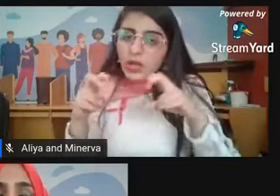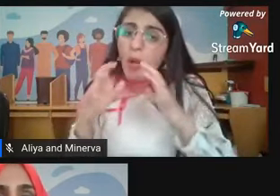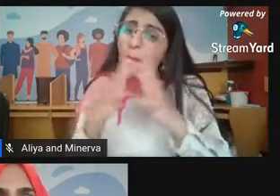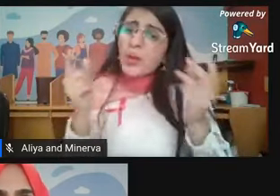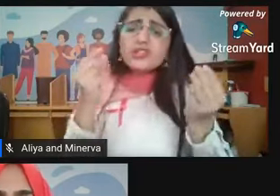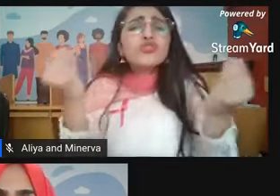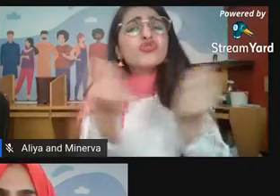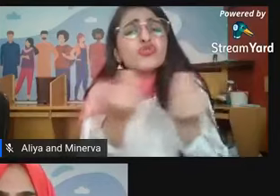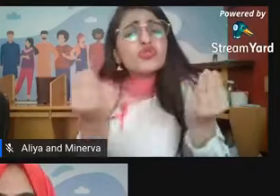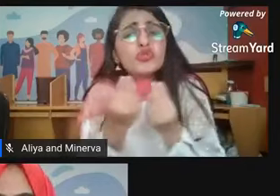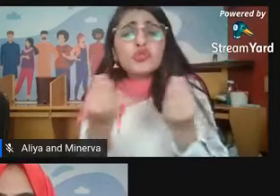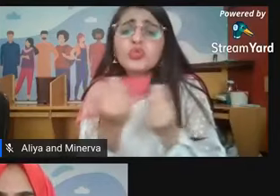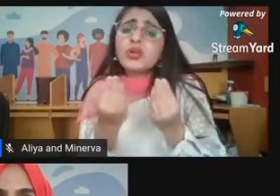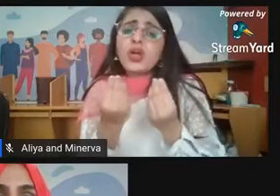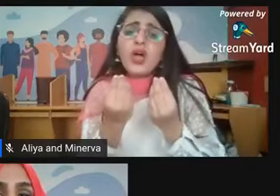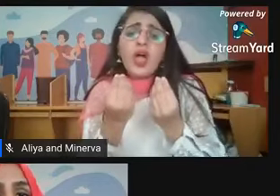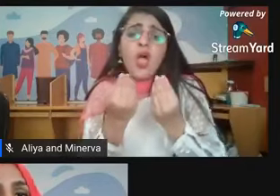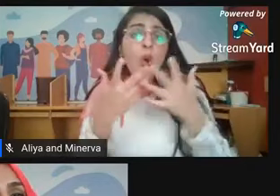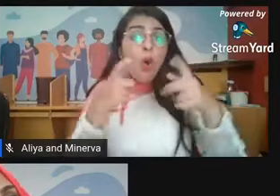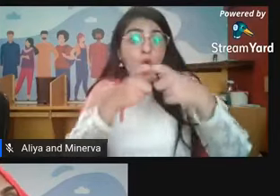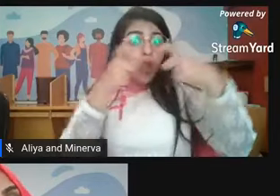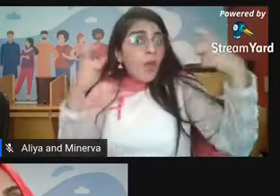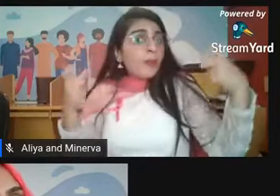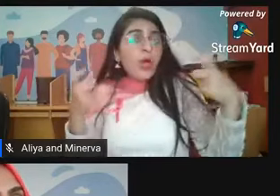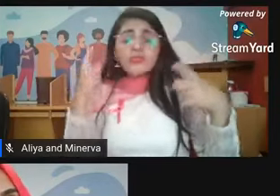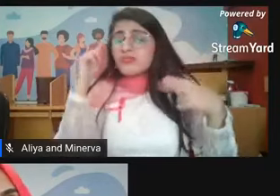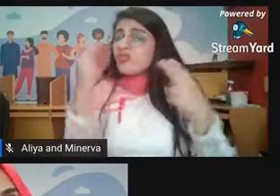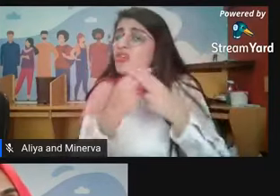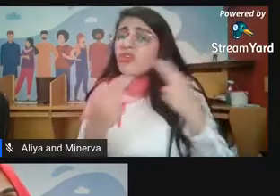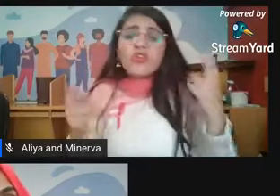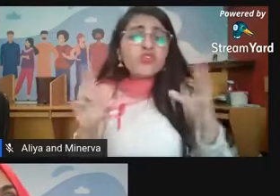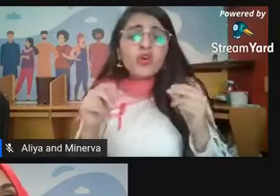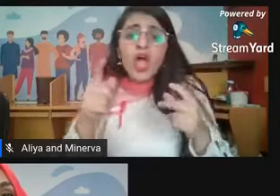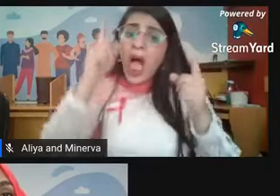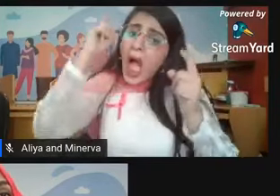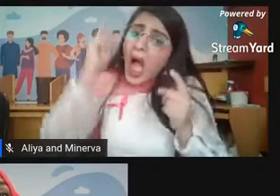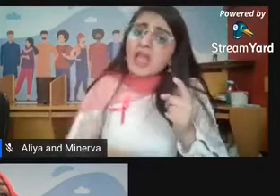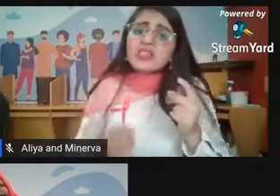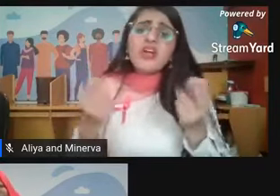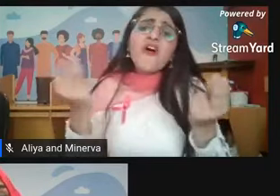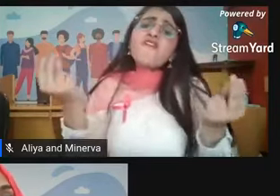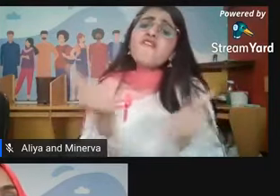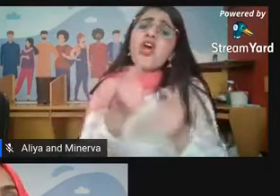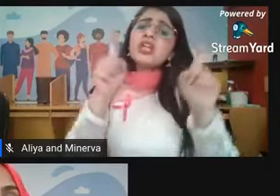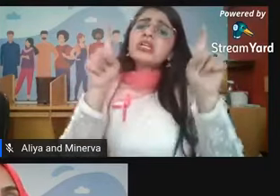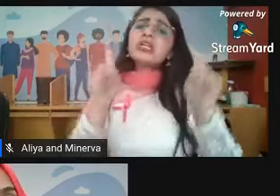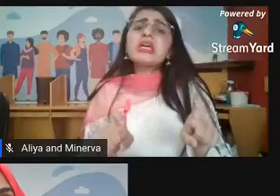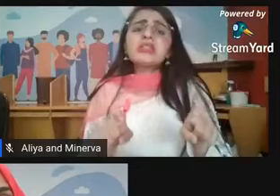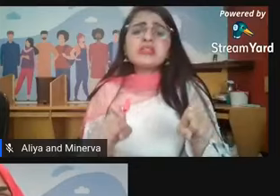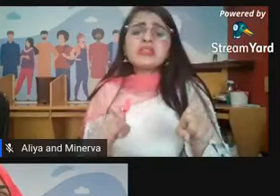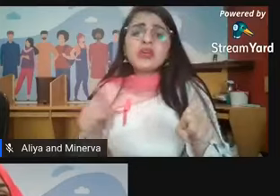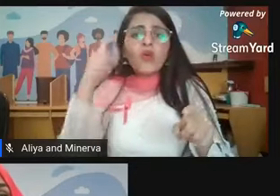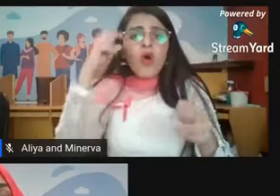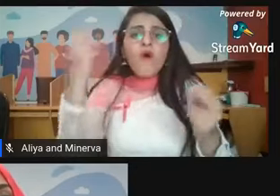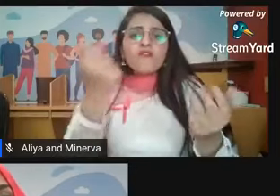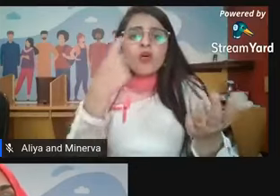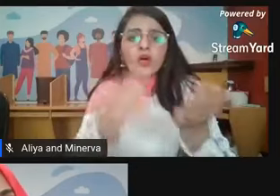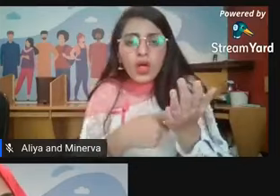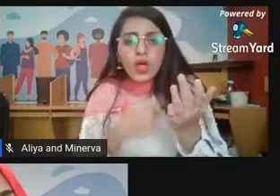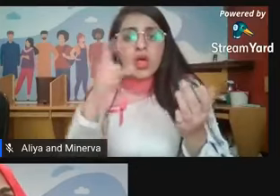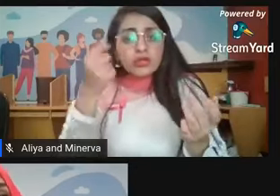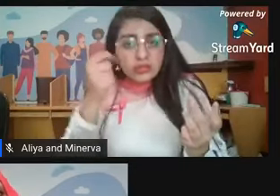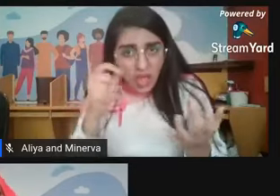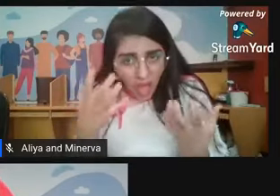करा दें बहुत ही माइनर सी बायोप्सी होती है देन एंड देयर डॉक्टर आपकी कर देते हैं एंड उसमें ही आपके रिजल्ट्स आ जाते हैं इधर इट्स